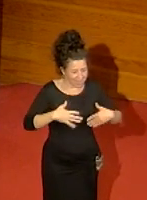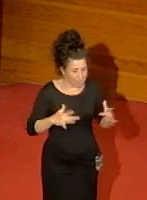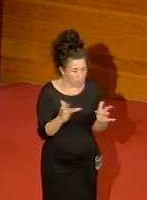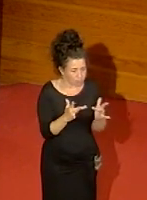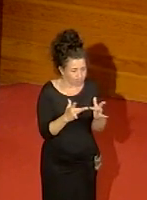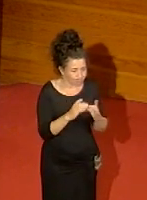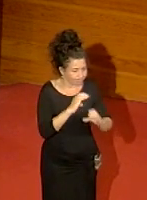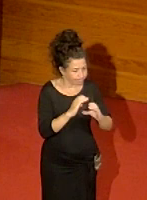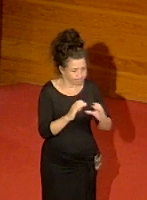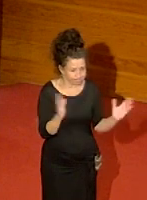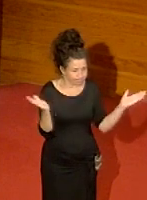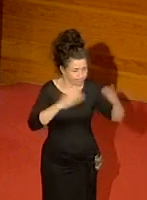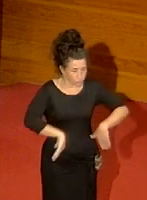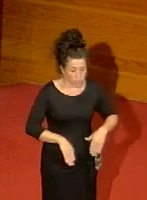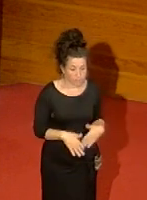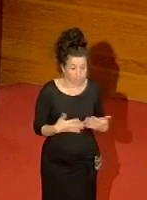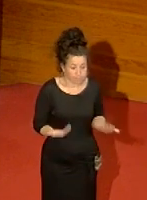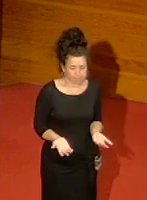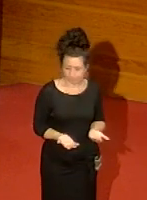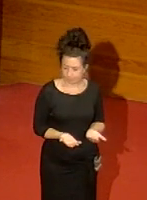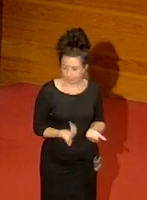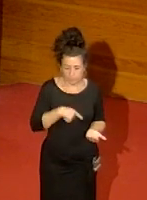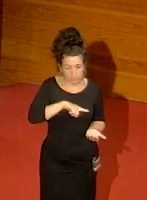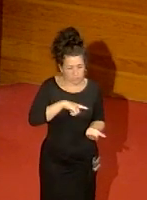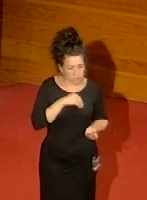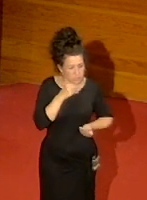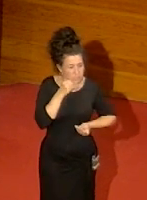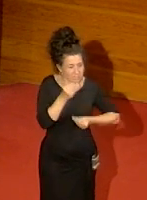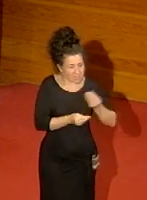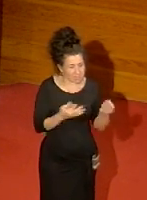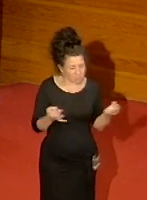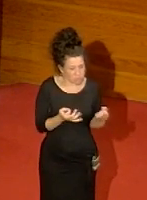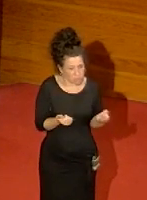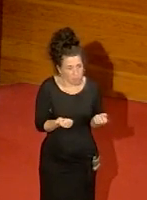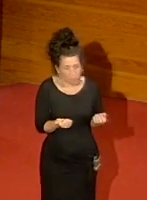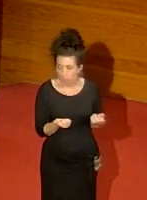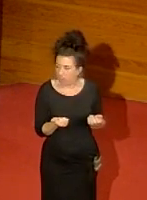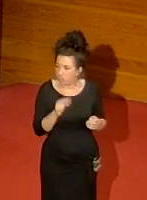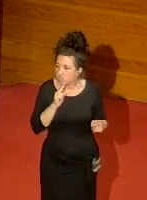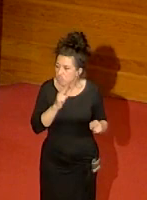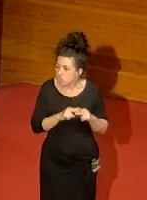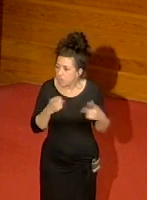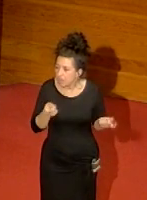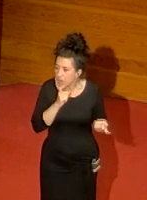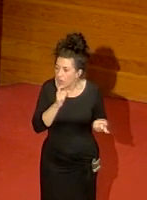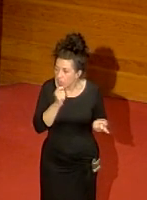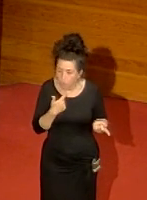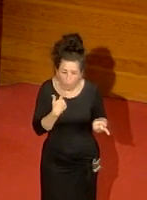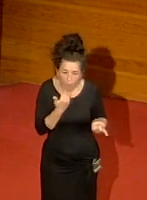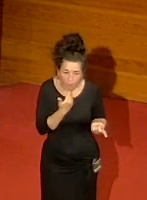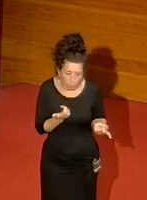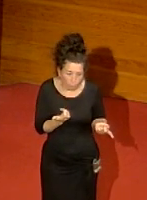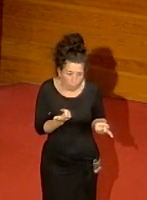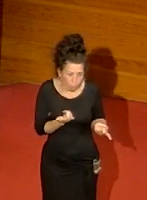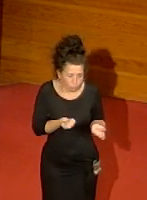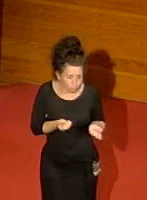komunikaziorik. Horren aurrean, guk egin genuen kobertura, eta inola deitu eman, express bat, ez? Egin genuen, joan ginen,